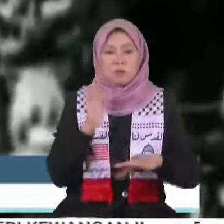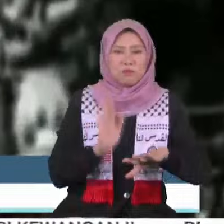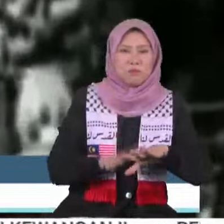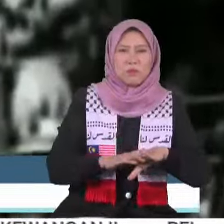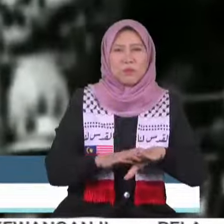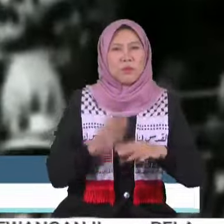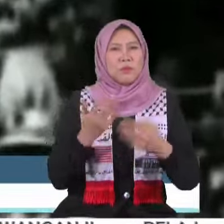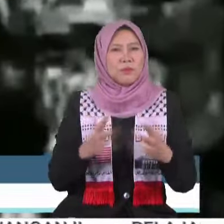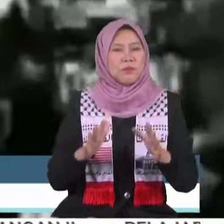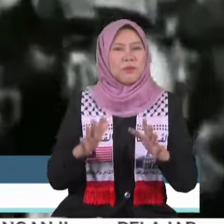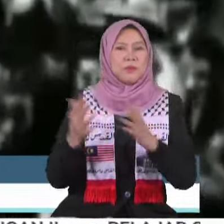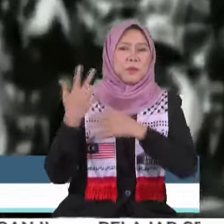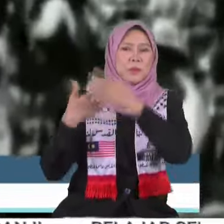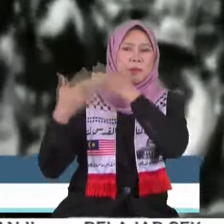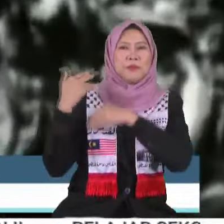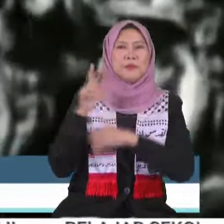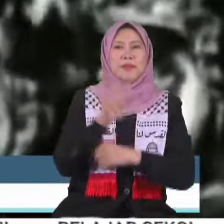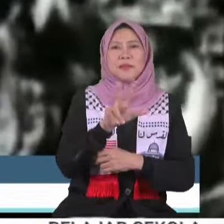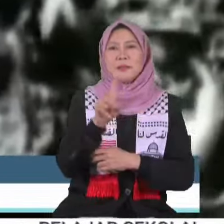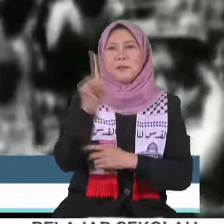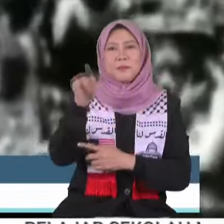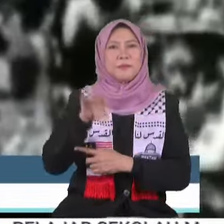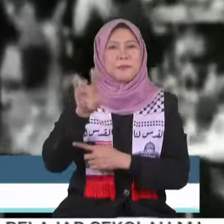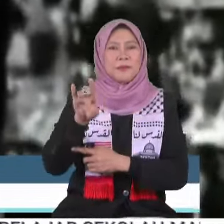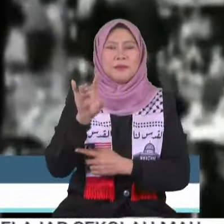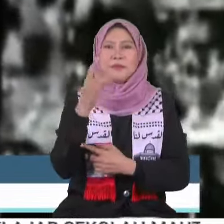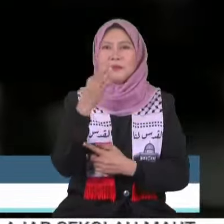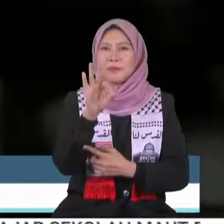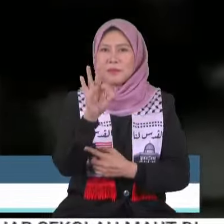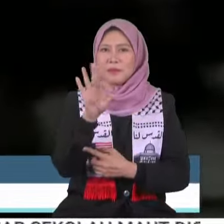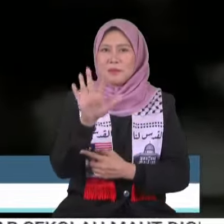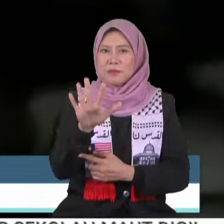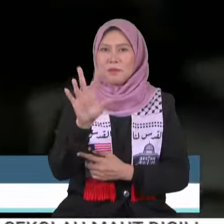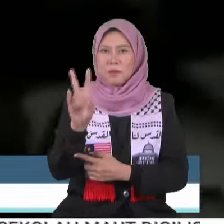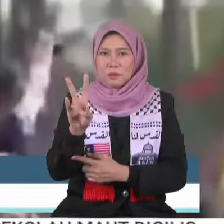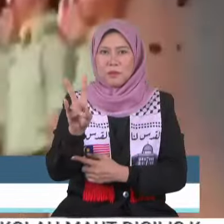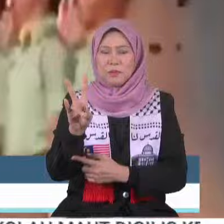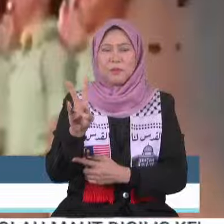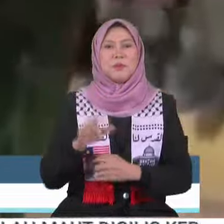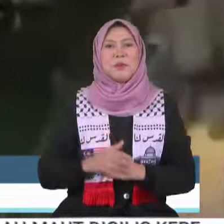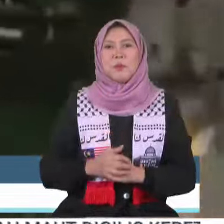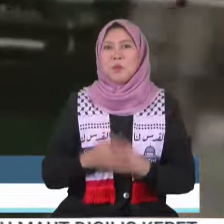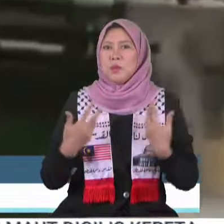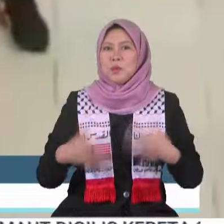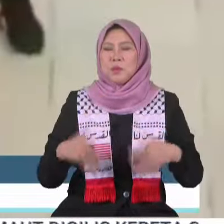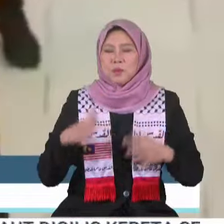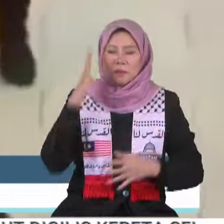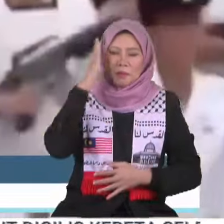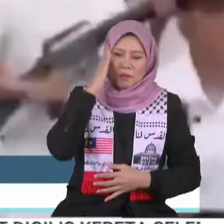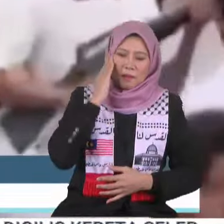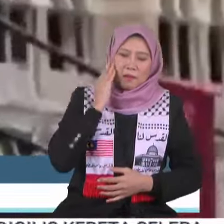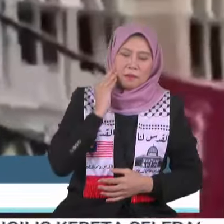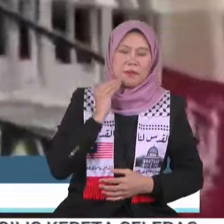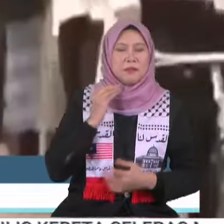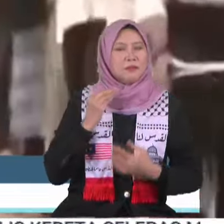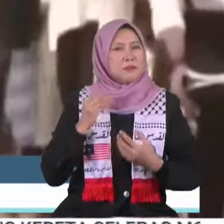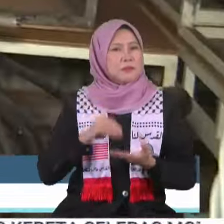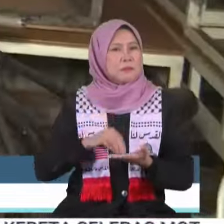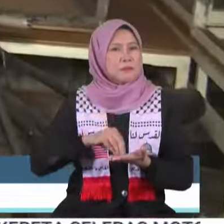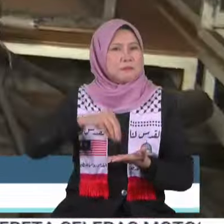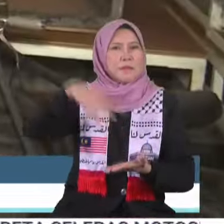detik bersejarah 31 Ogos 1957, ia satu pengalaman yang amat